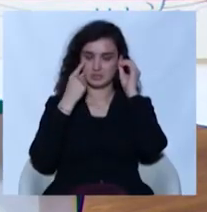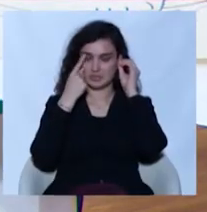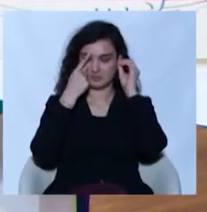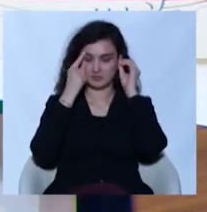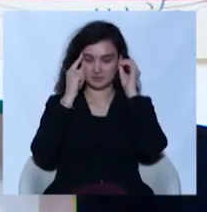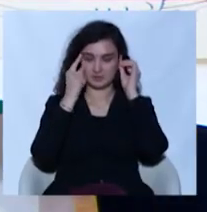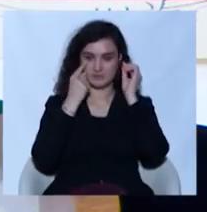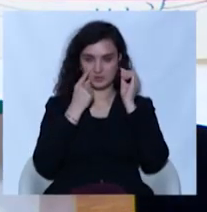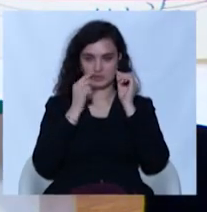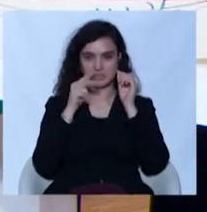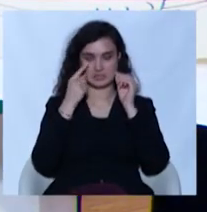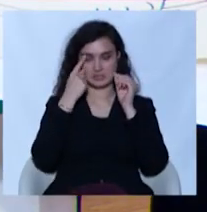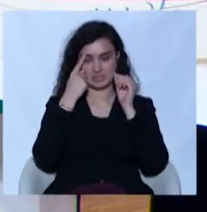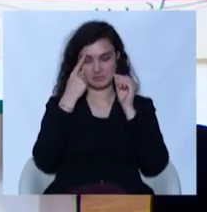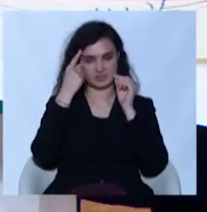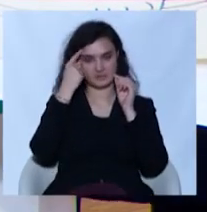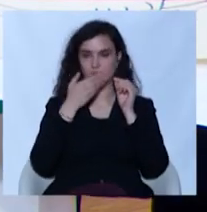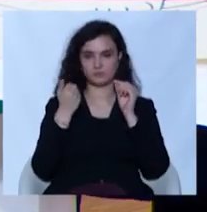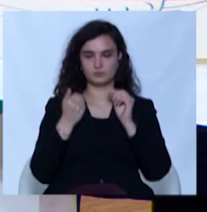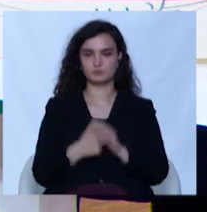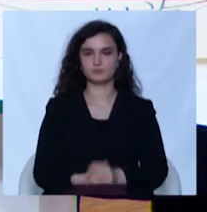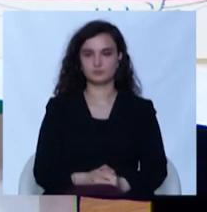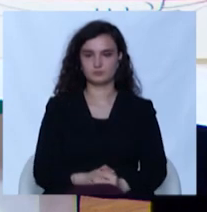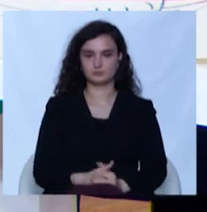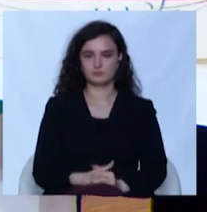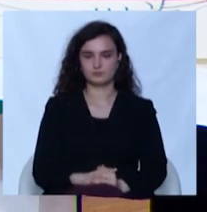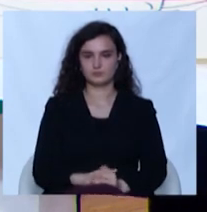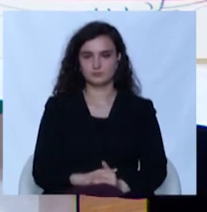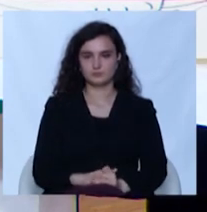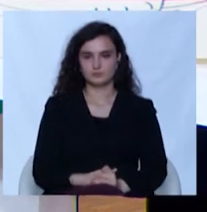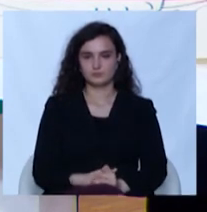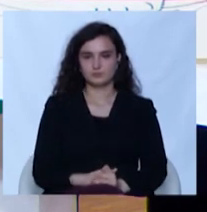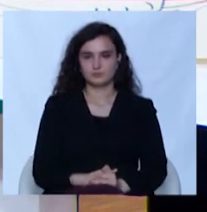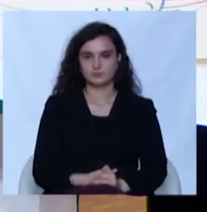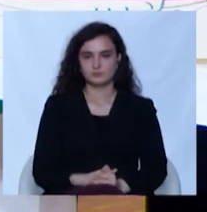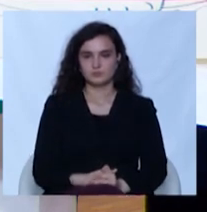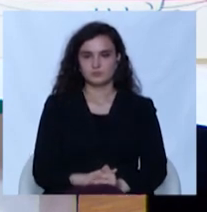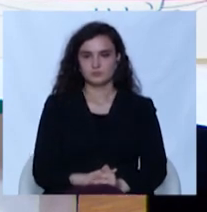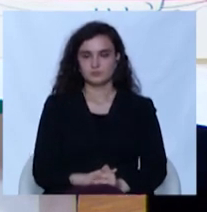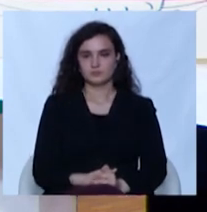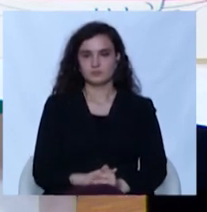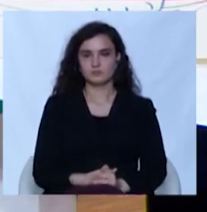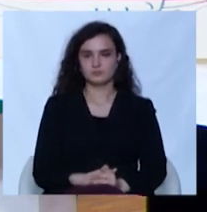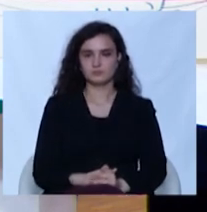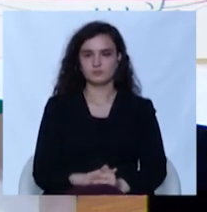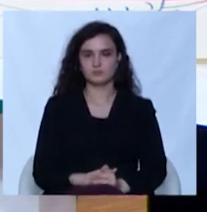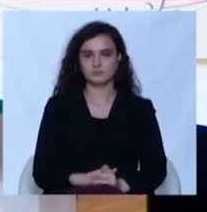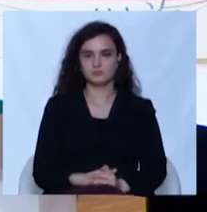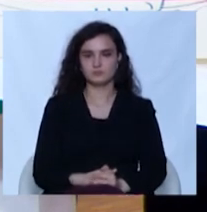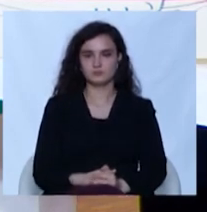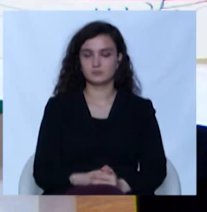გვაქვს და არა წარბის ზევით. ამიტომ ეს ყველაფერს მაინც აი ესე გავაკეთებ. ერთი კიდე რამე მინდა